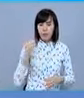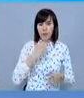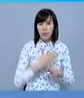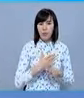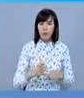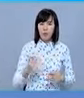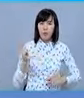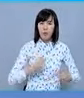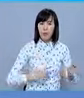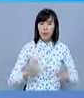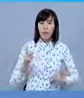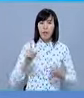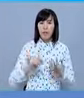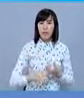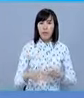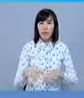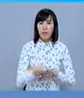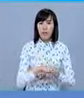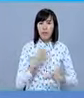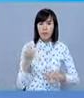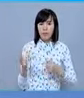форум коммуникациялық алаңға айналды.